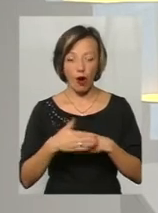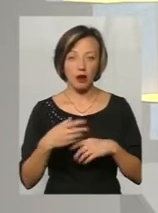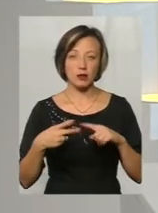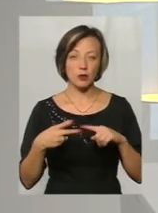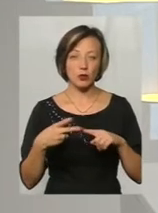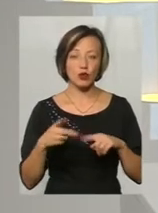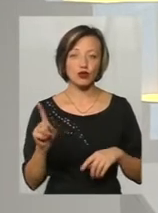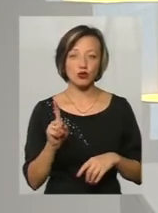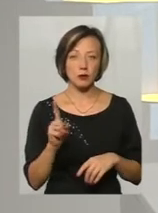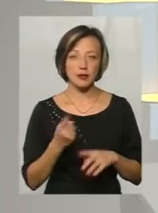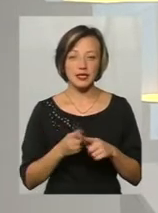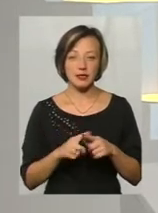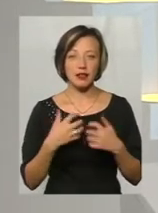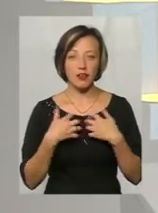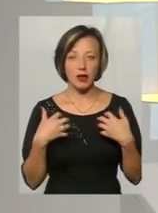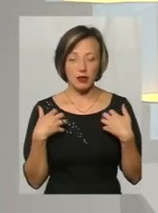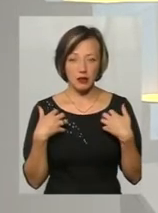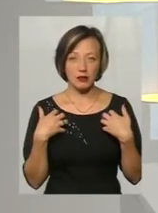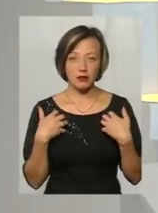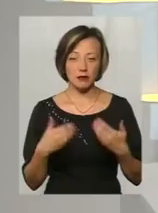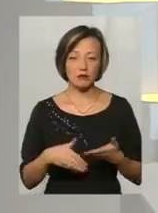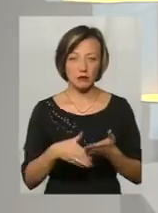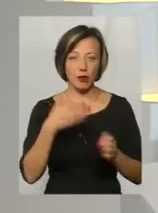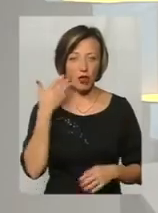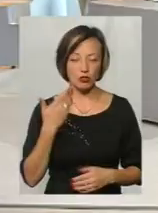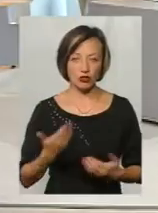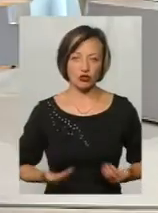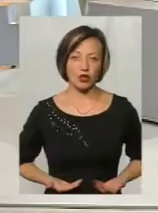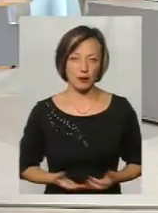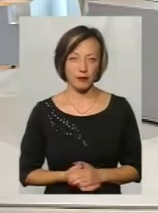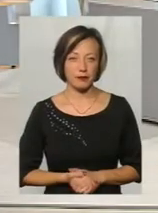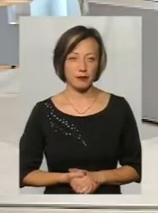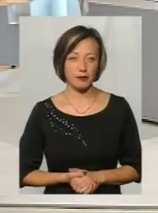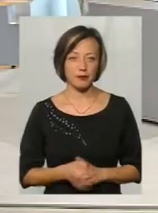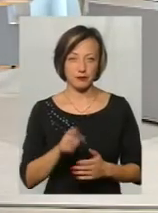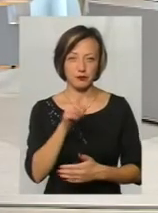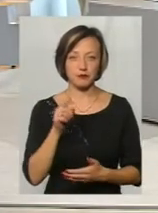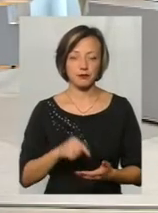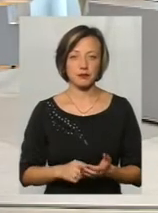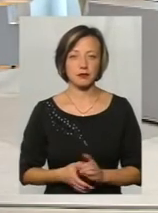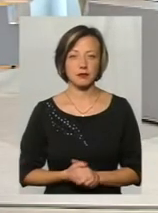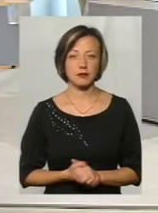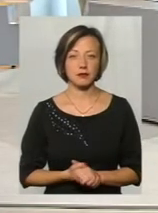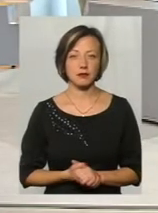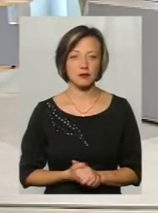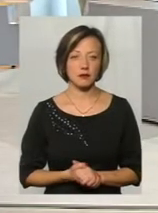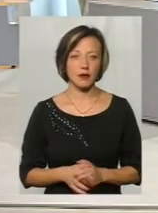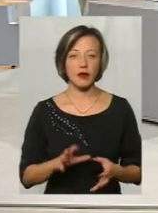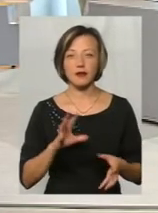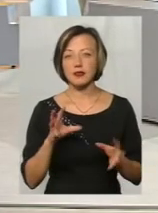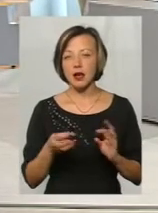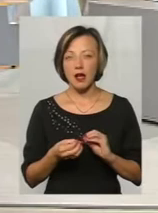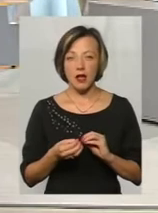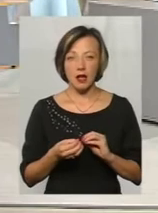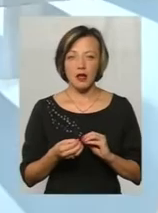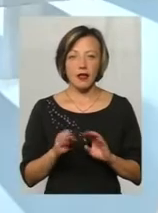щоб цій тварині полегшити життя, скажімо так? Ну, взагалі, незалежно від того,